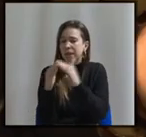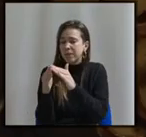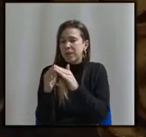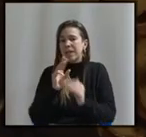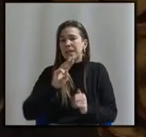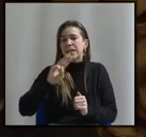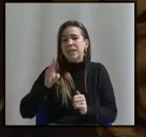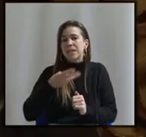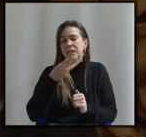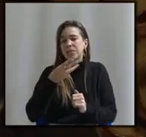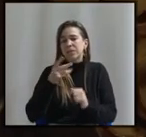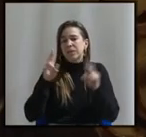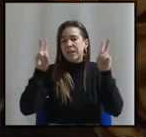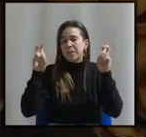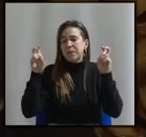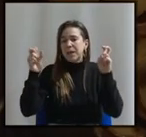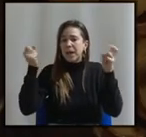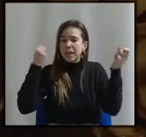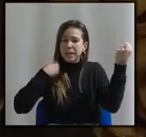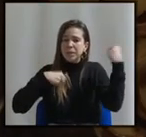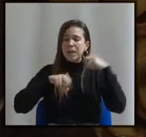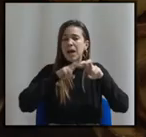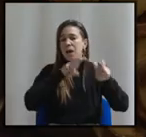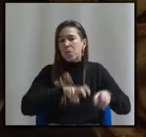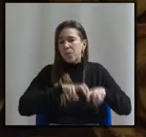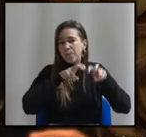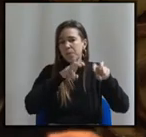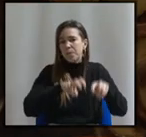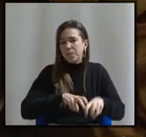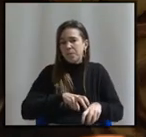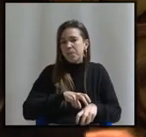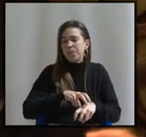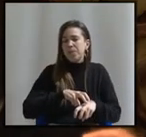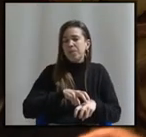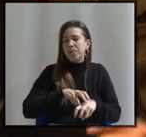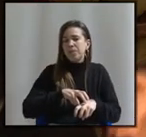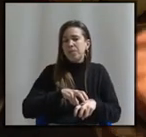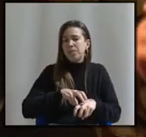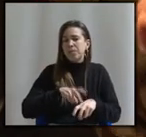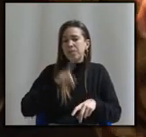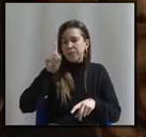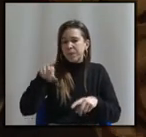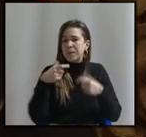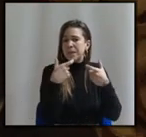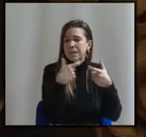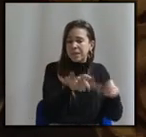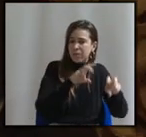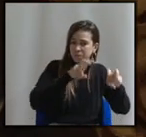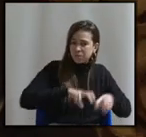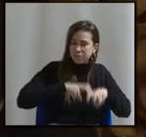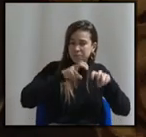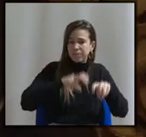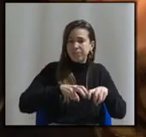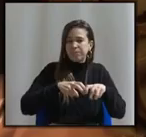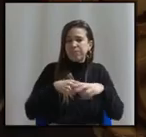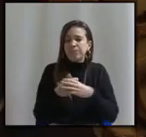en quant a activitats més agroalimentàries de la comarca, tota la el sector agroramader.